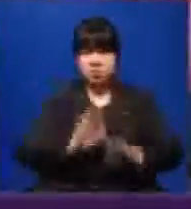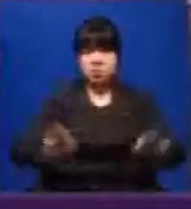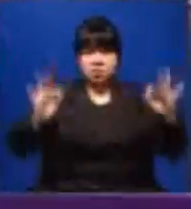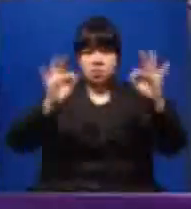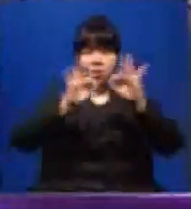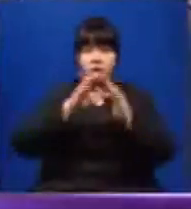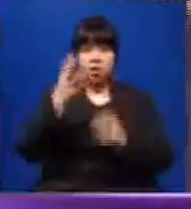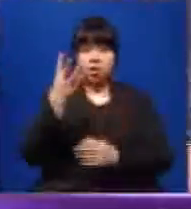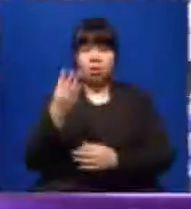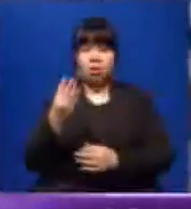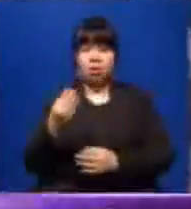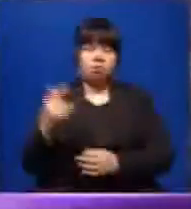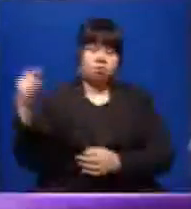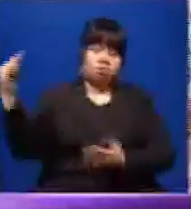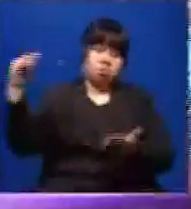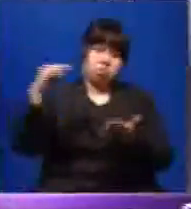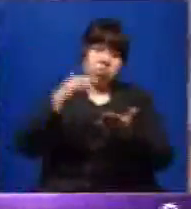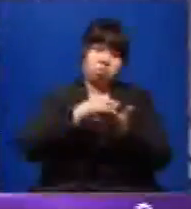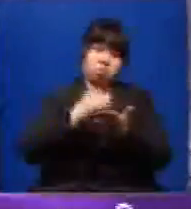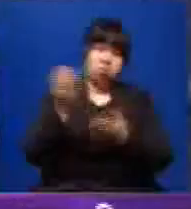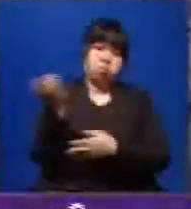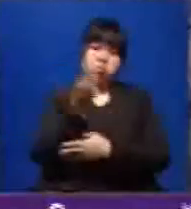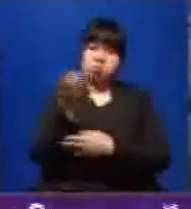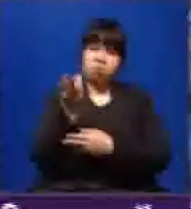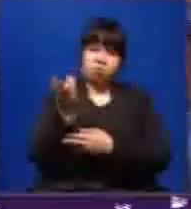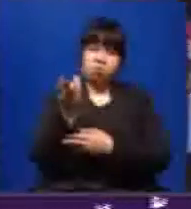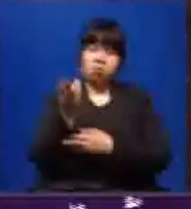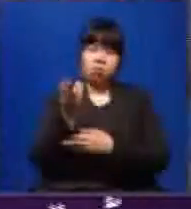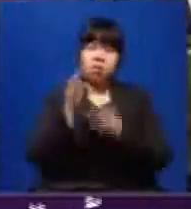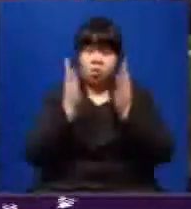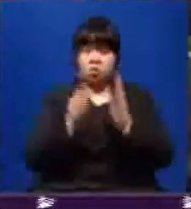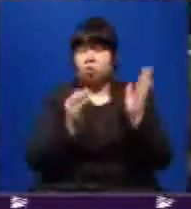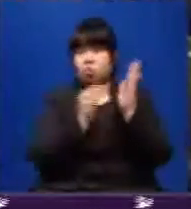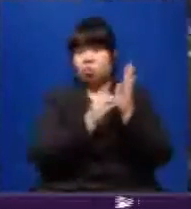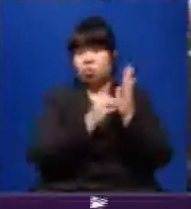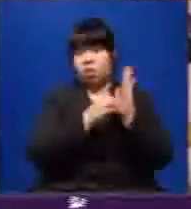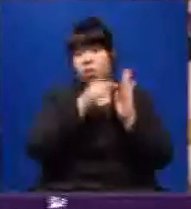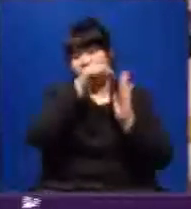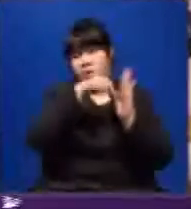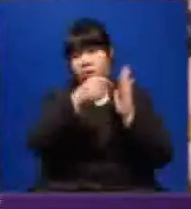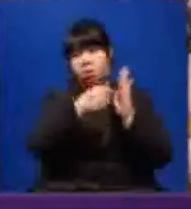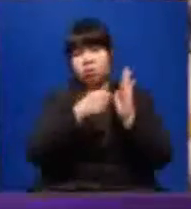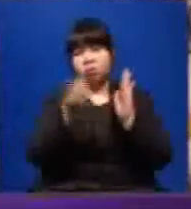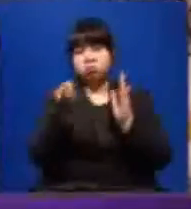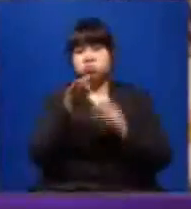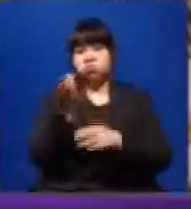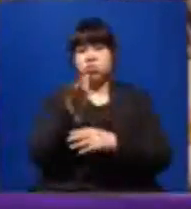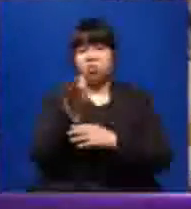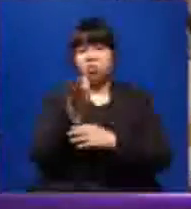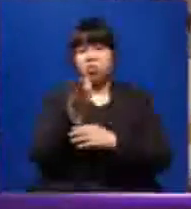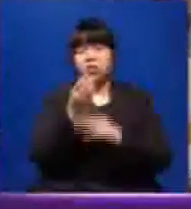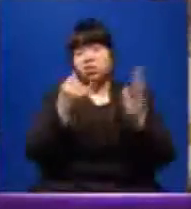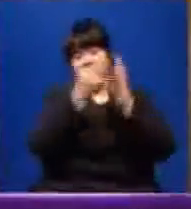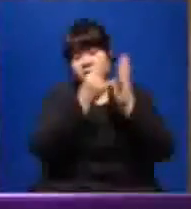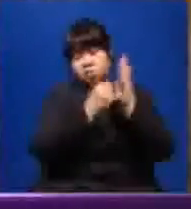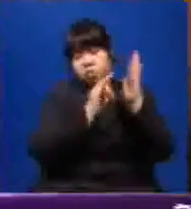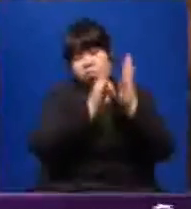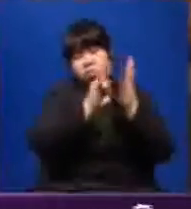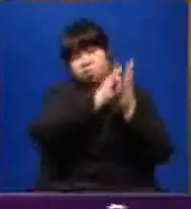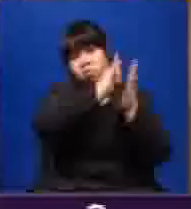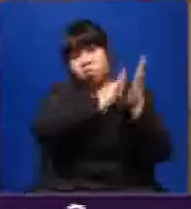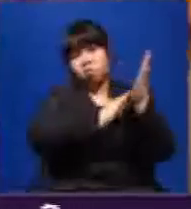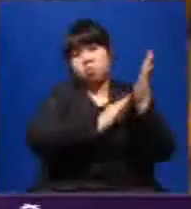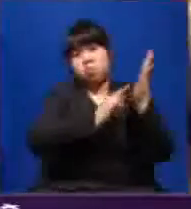ชาวต่างชาติลดลงจากเป้าที่วางไว้โดยเฉพาะจำนวนนักท่องเที่ยวในกรุงเทพที่ลดลงอย่างต่อเนื่องและหันไปท่องเที่ยวในต่างจังหวัดกันม